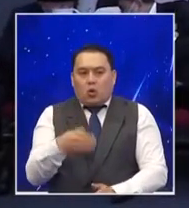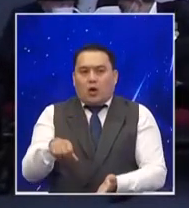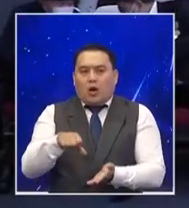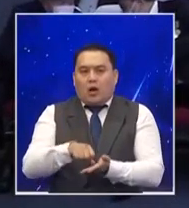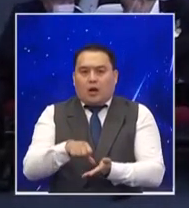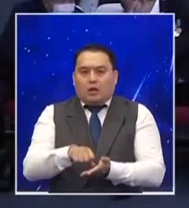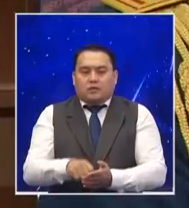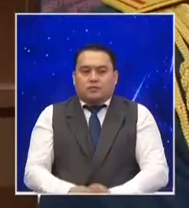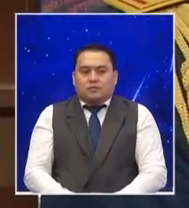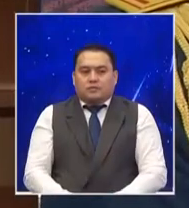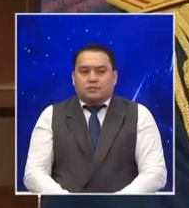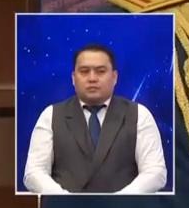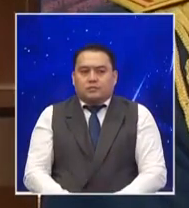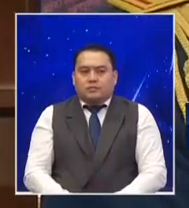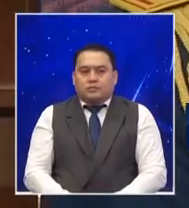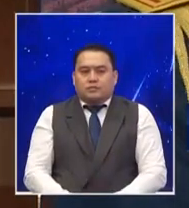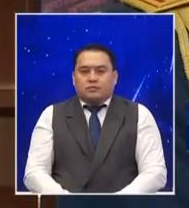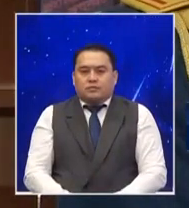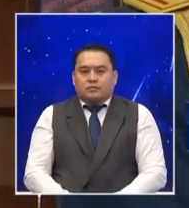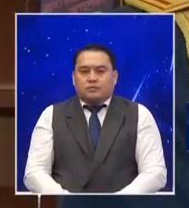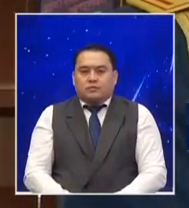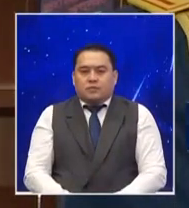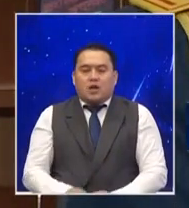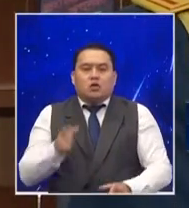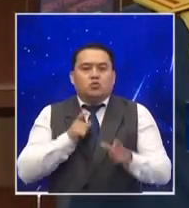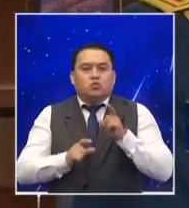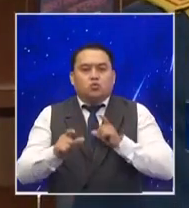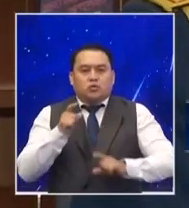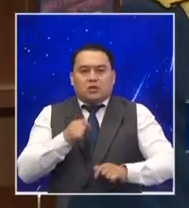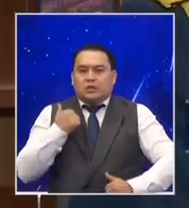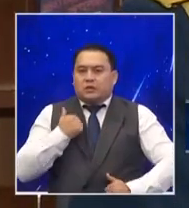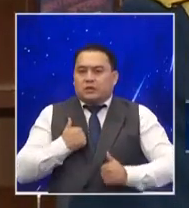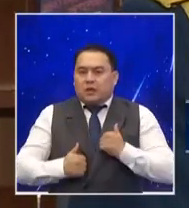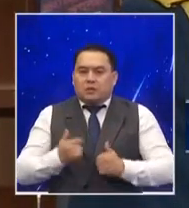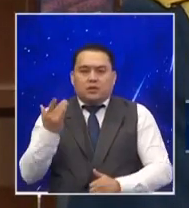оқиғасының қатысушысы. Студент халқы намысшылық алды. Сондықтан біз